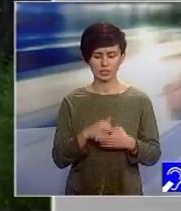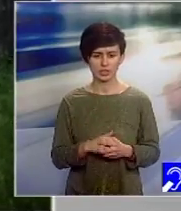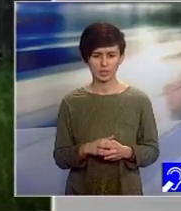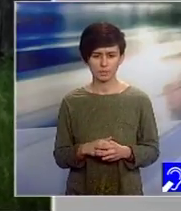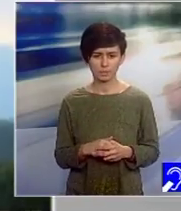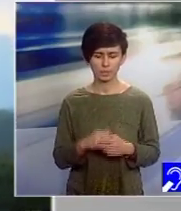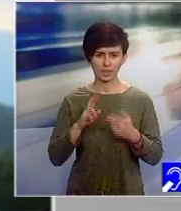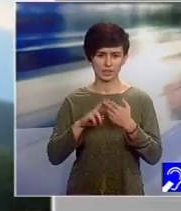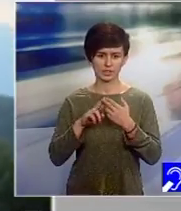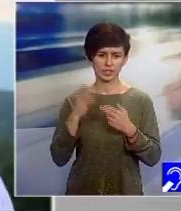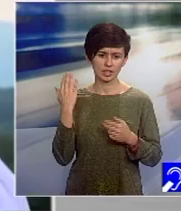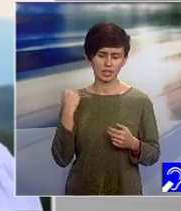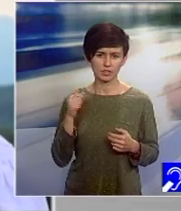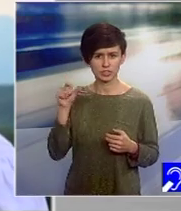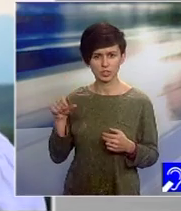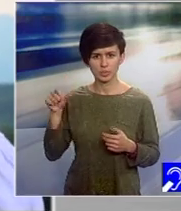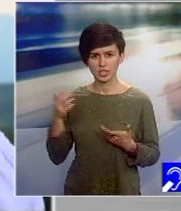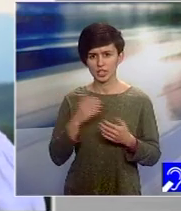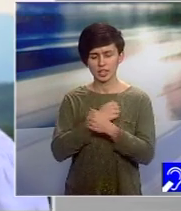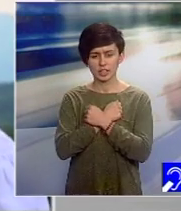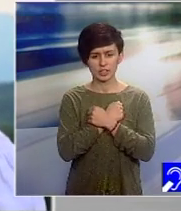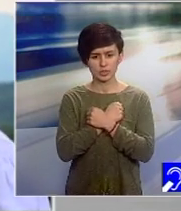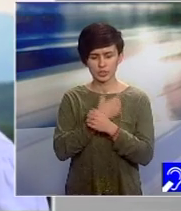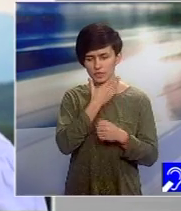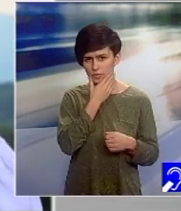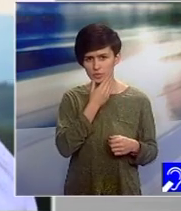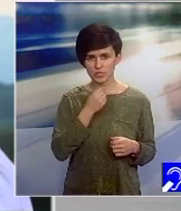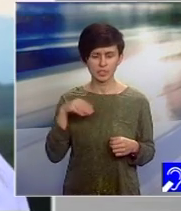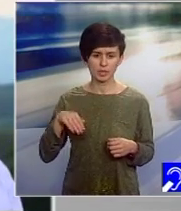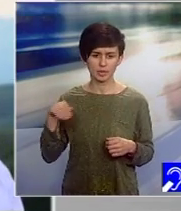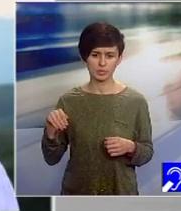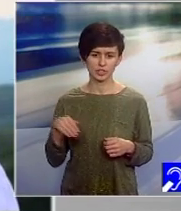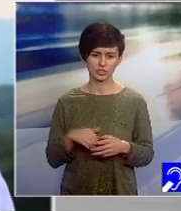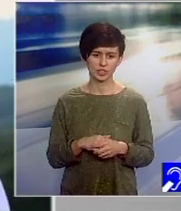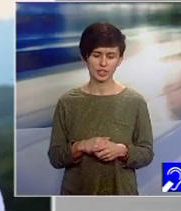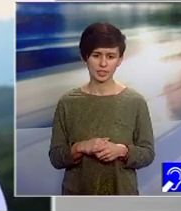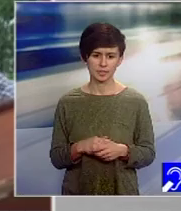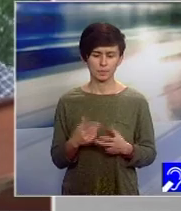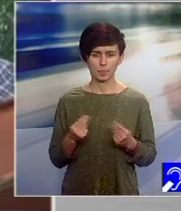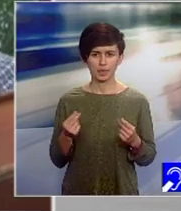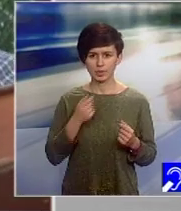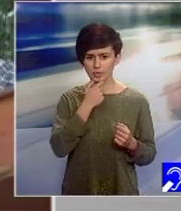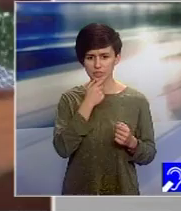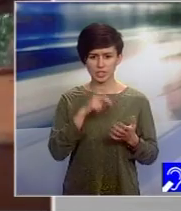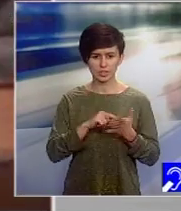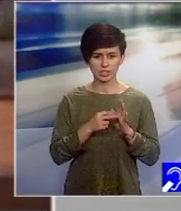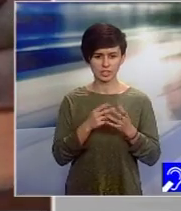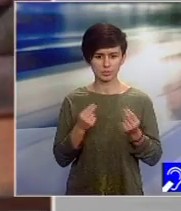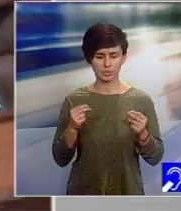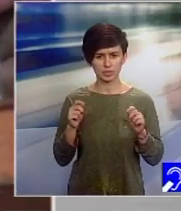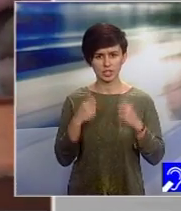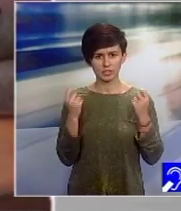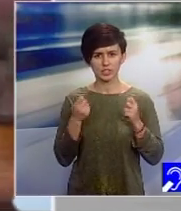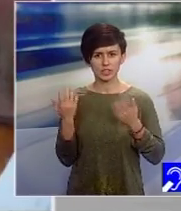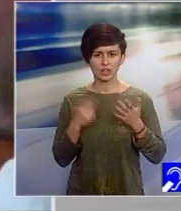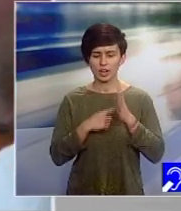Peter Hurley, un irlandez îndrăgostit de frumusețile Maramureșului de peste 20 de ani. De-a lungul anilor, el a organizat mai multe festivaluri care au readus